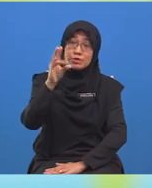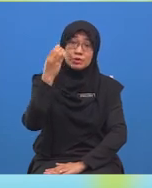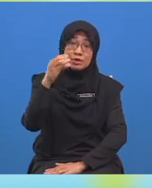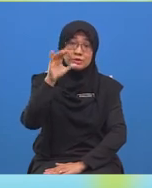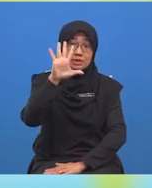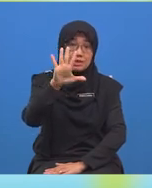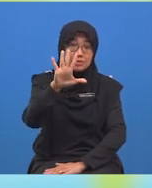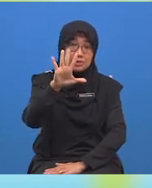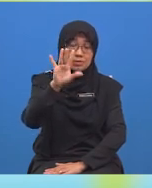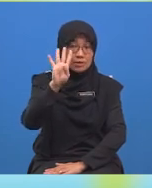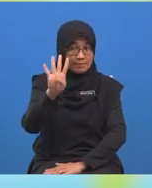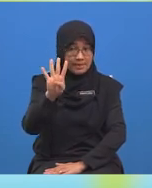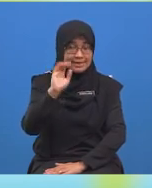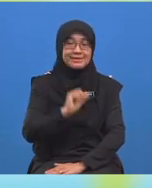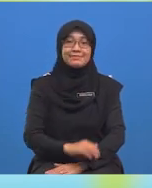754.